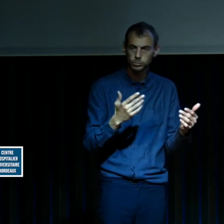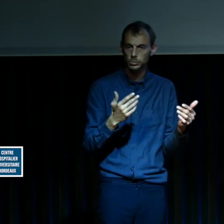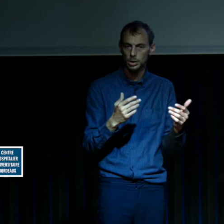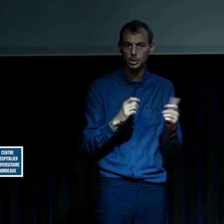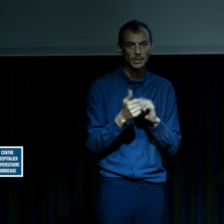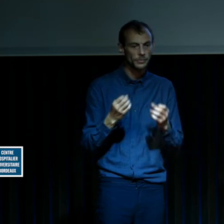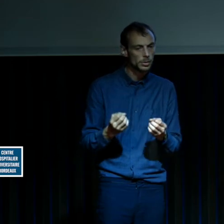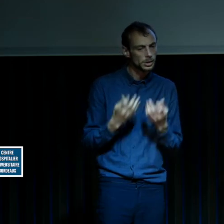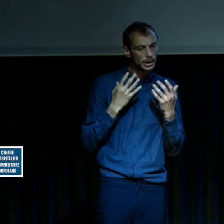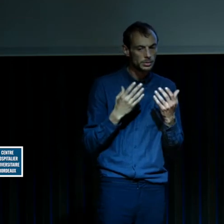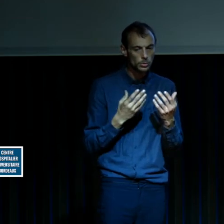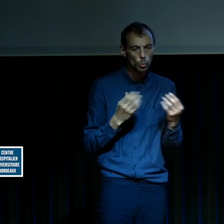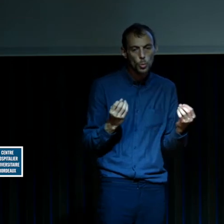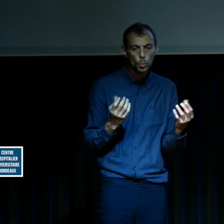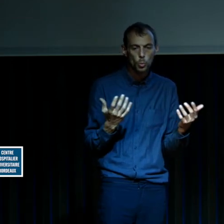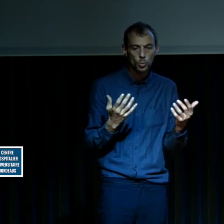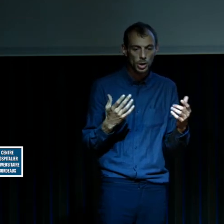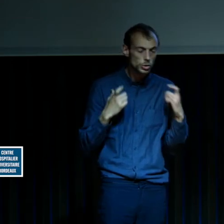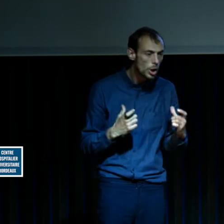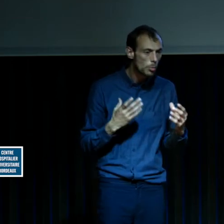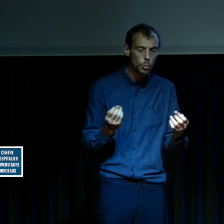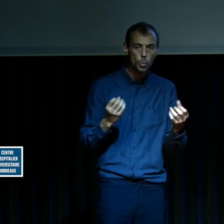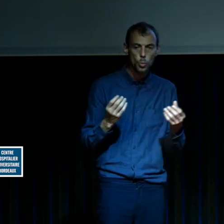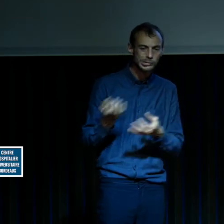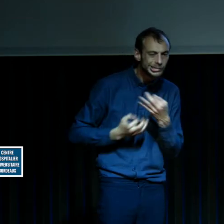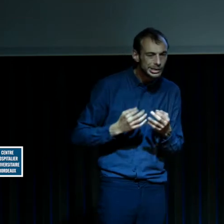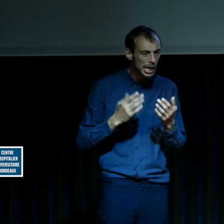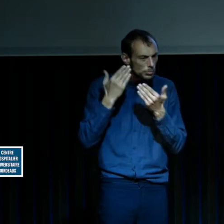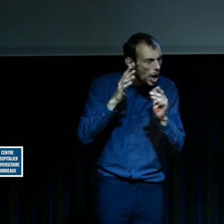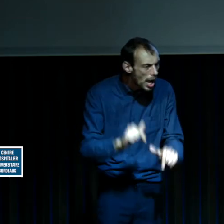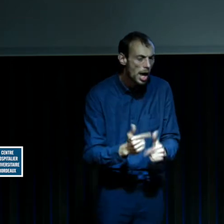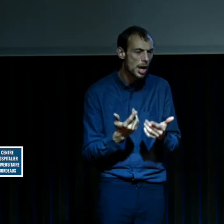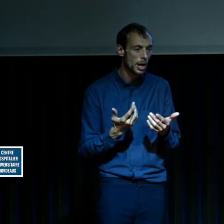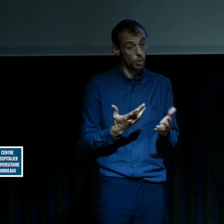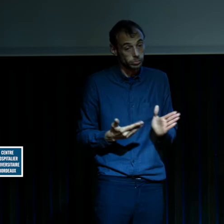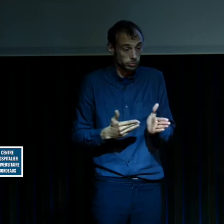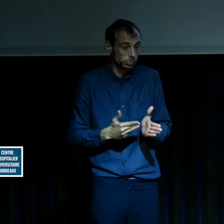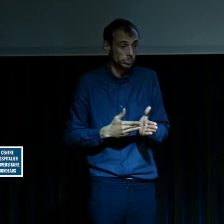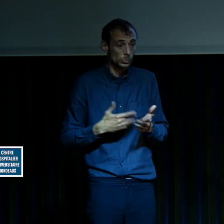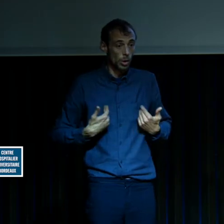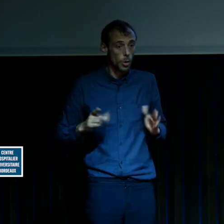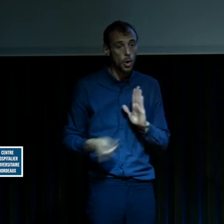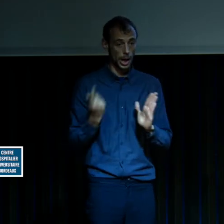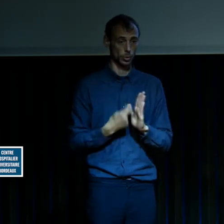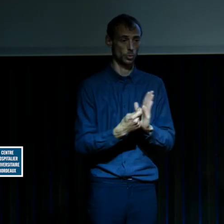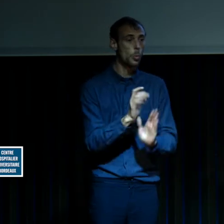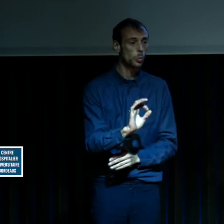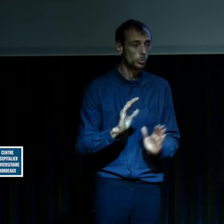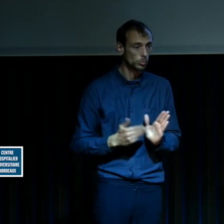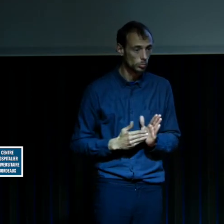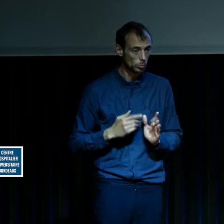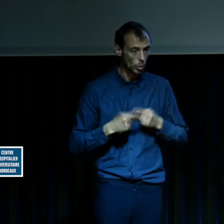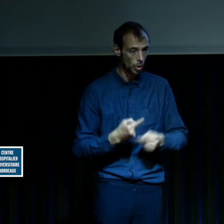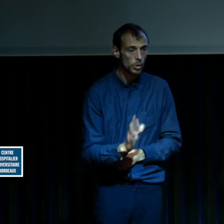beaucoup de chance, beaucoup d'espoir. Je suis toujours en rééducation et moi, ma vie, elle est partagée entre